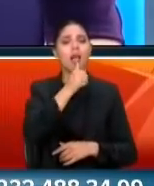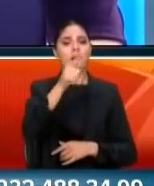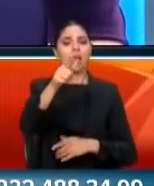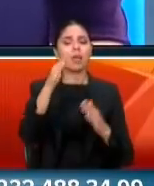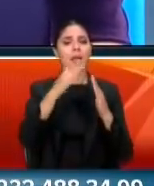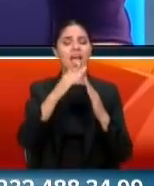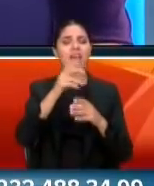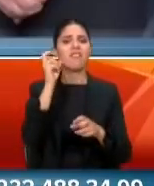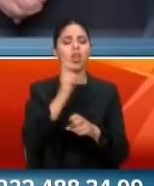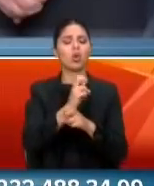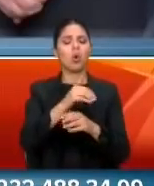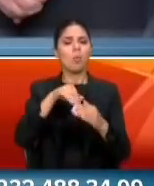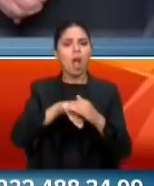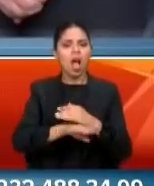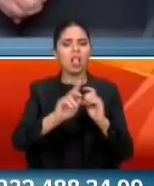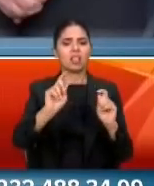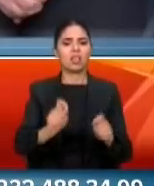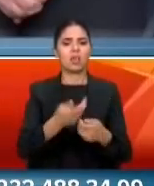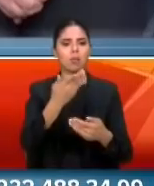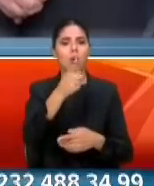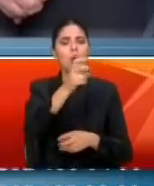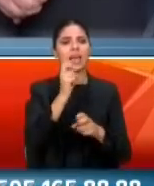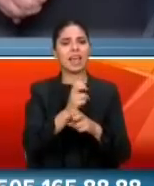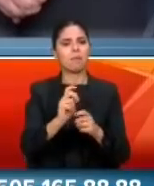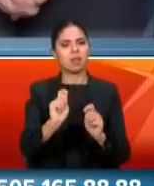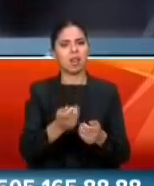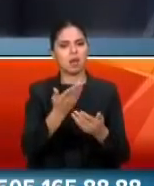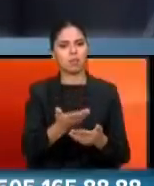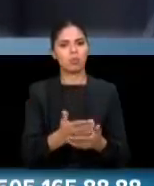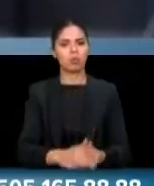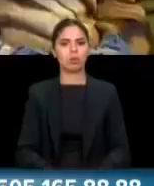evinin kömürlüğünden çıktı. İşte orada kemikler bulundu. Ay.